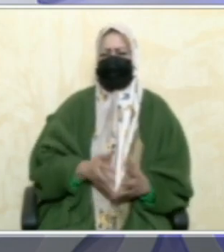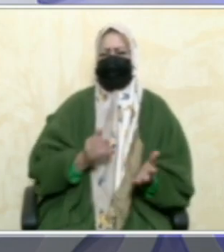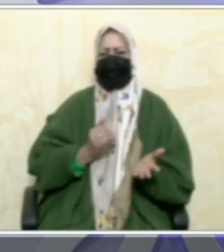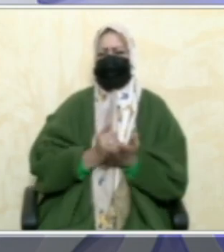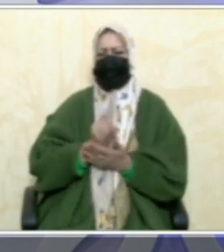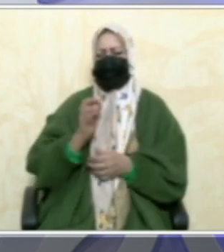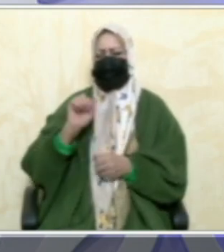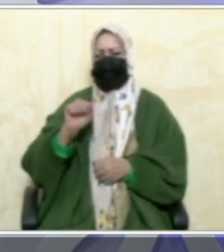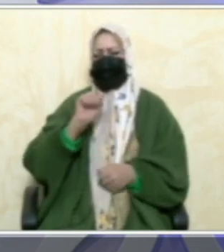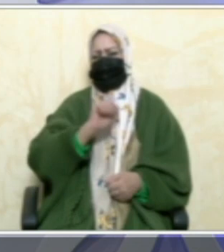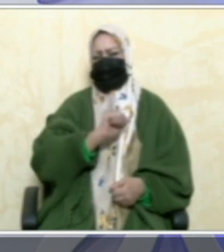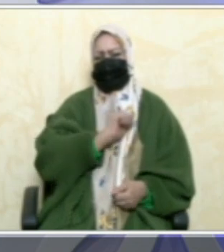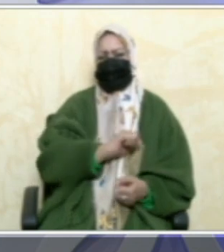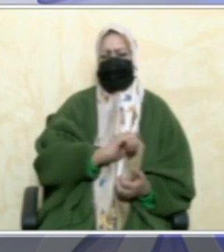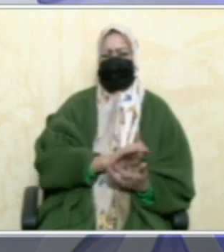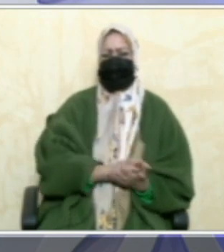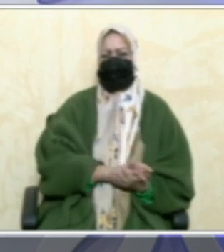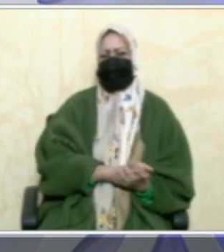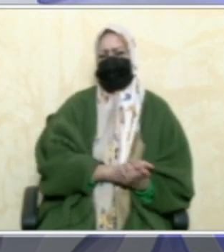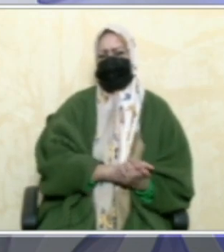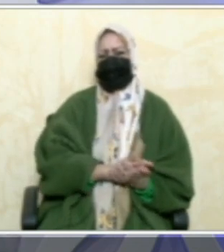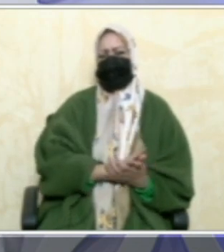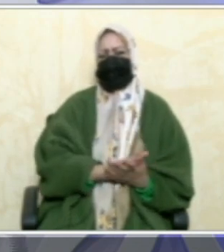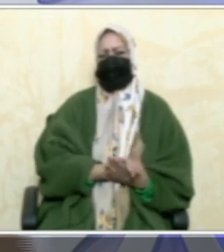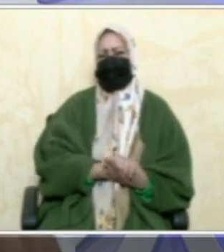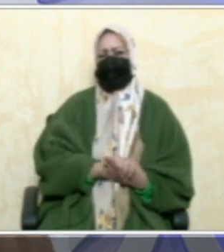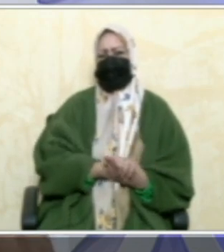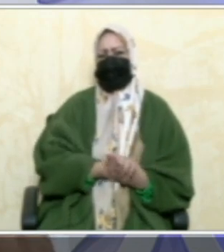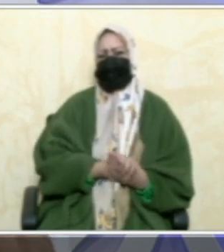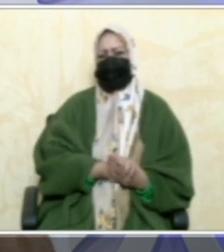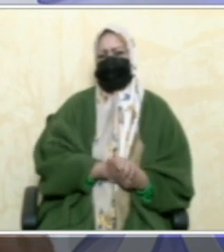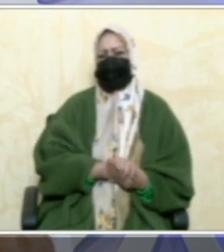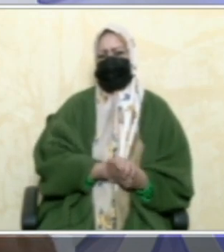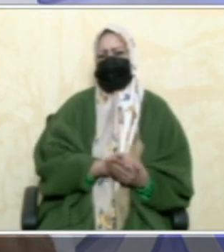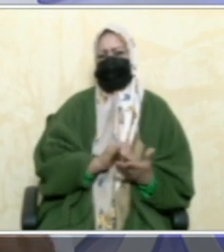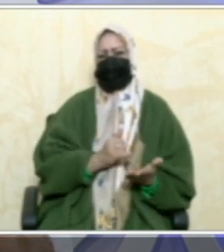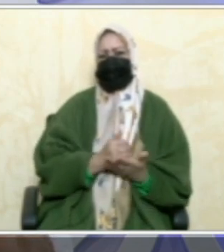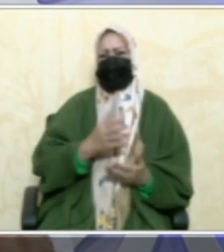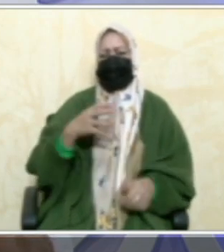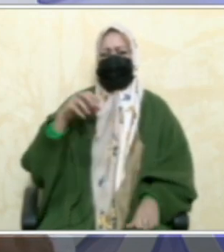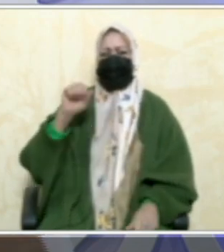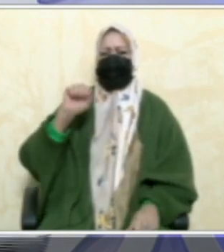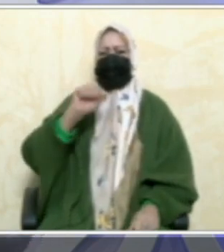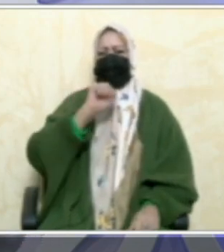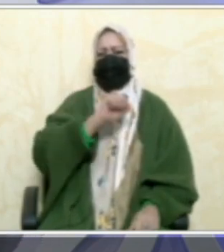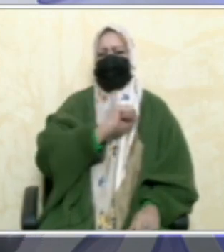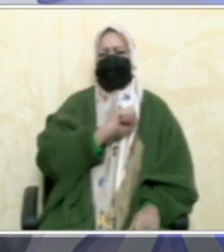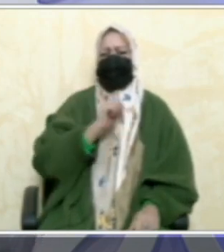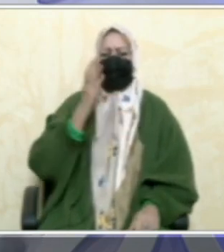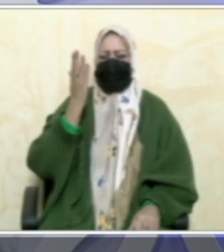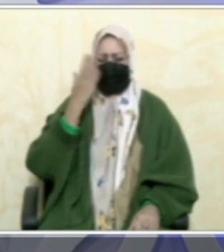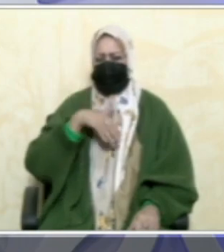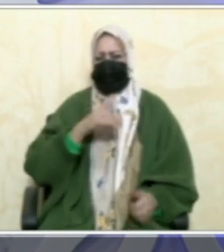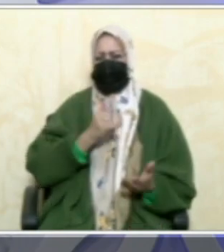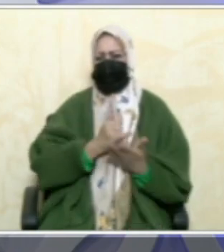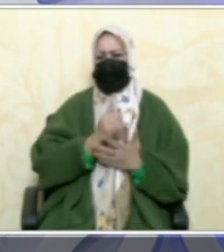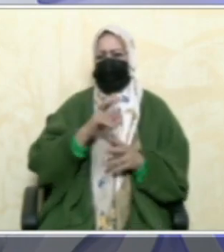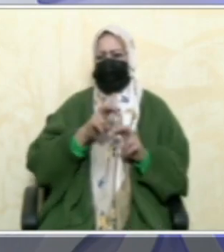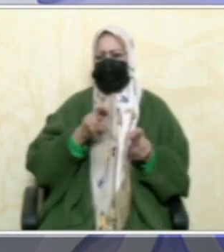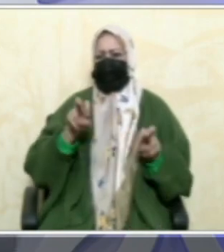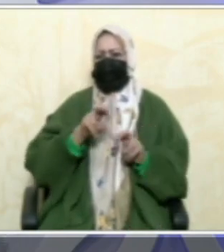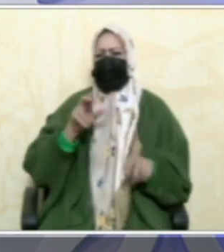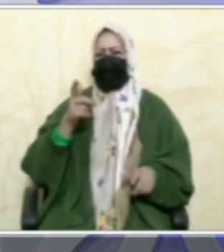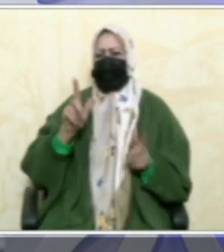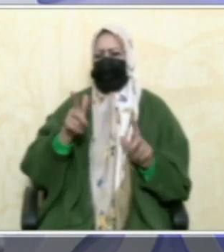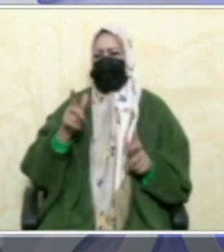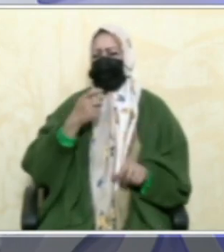الله، بحفظ الله له، لكن يقيد له من يحميه من عامة البشر، ربما حتى من شخص